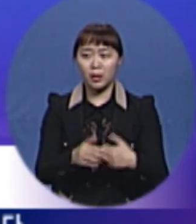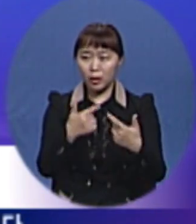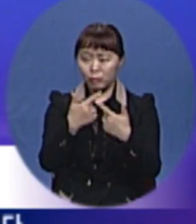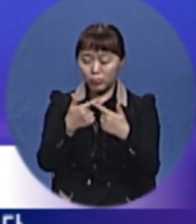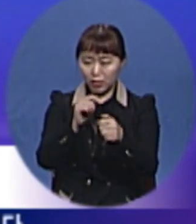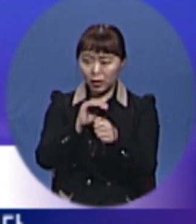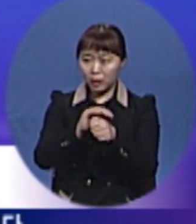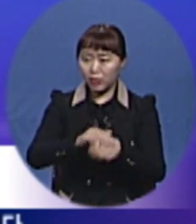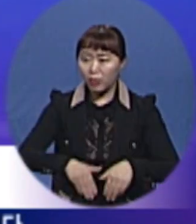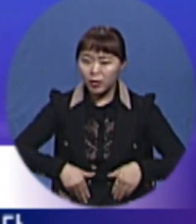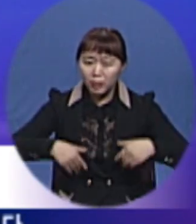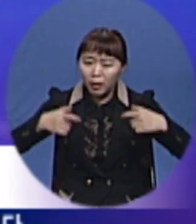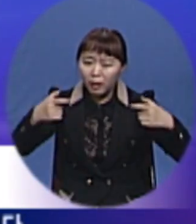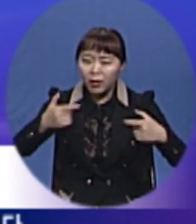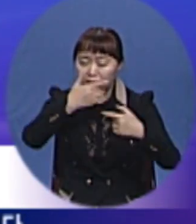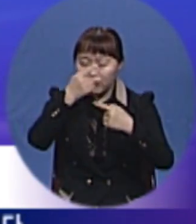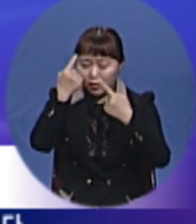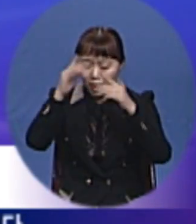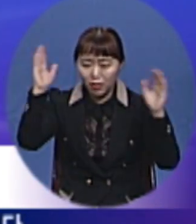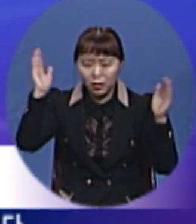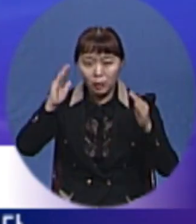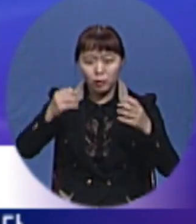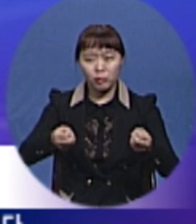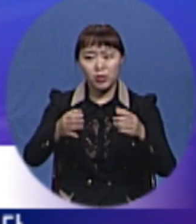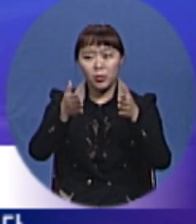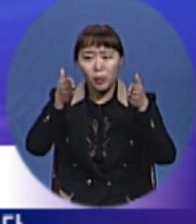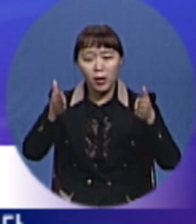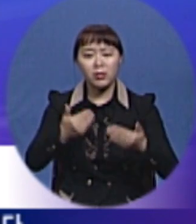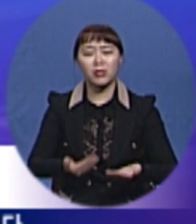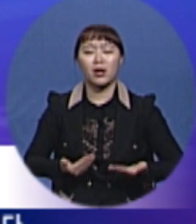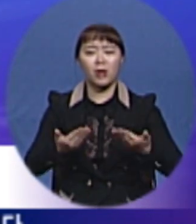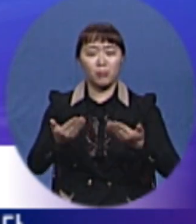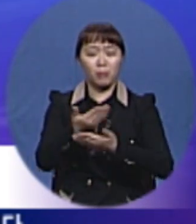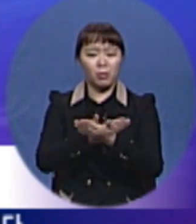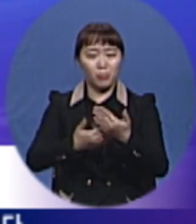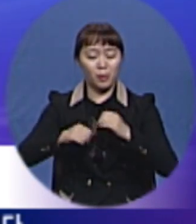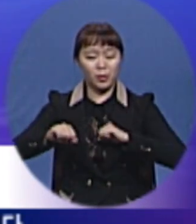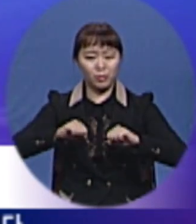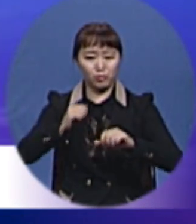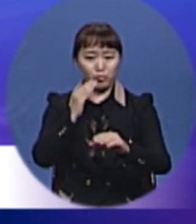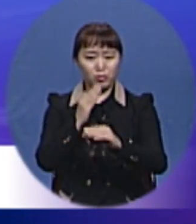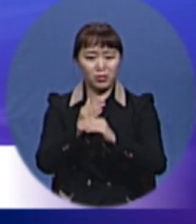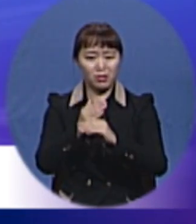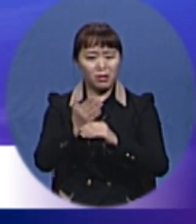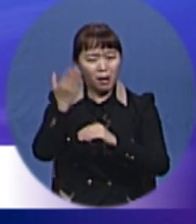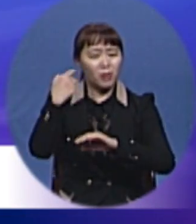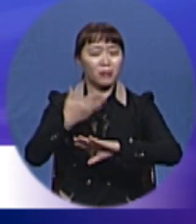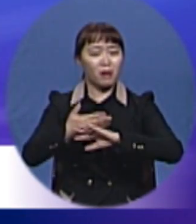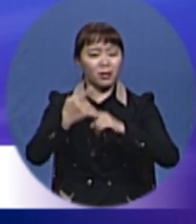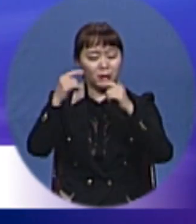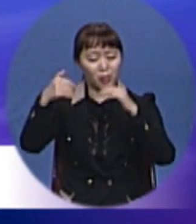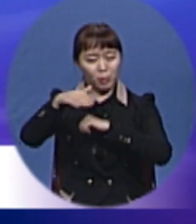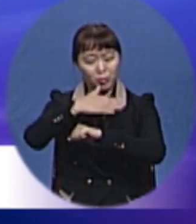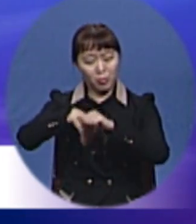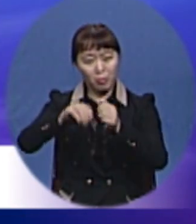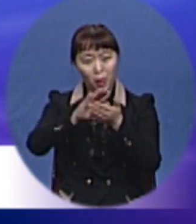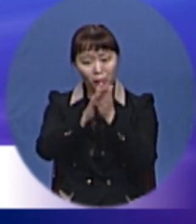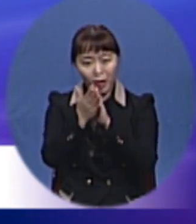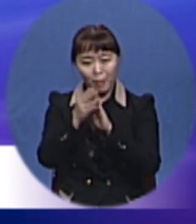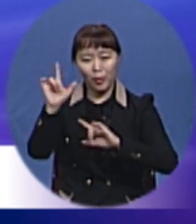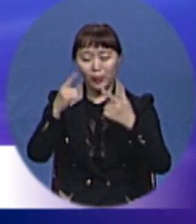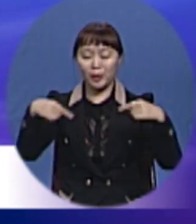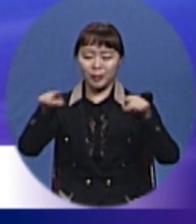부산 경남 지역의 대학생들이 대학 축제 기간 동안 나눔 봉사 활동을 펼치고 있습니다. 예전과 다른 대학가의 변화된 모습을